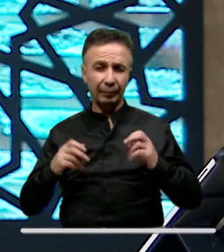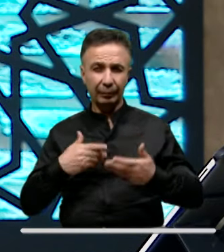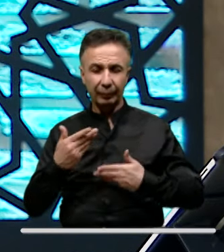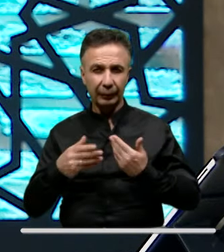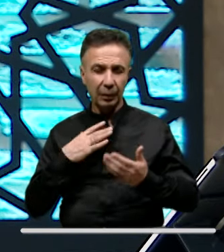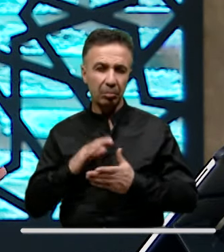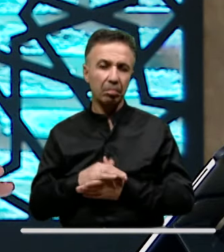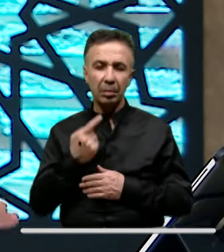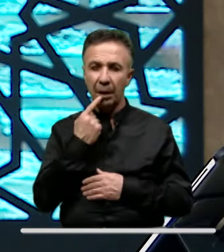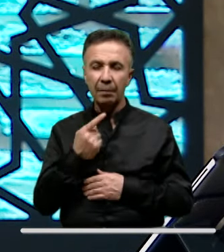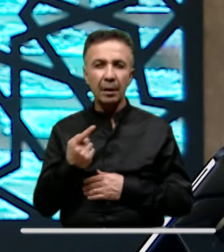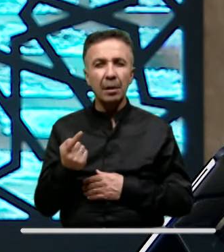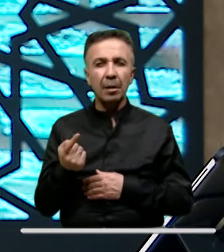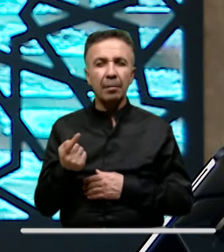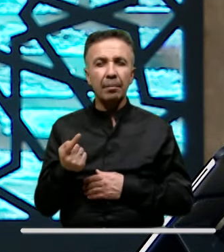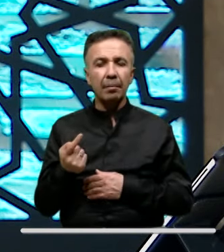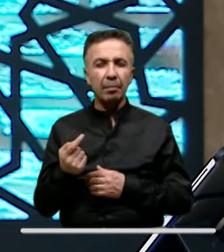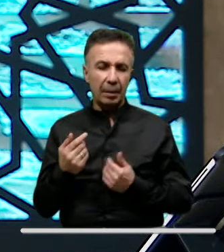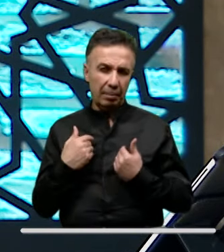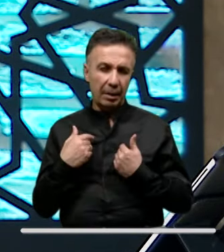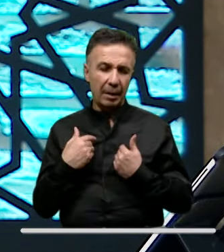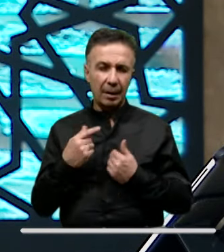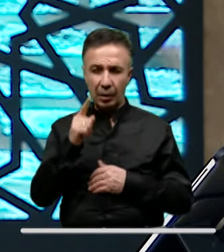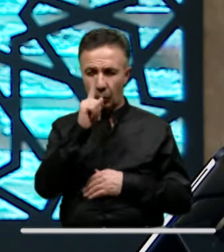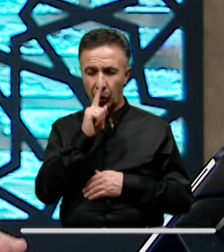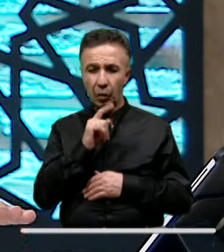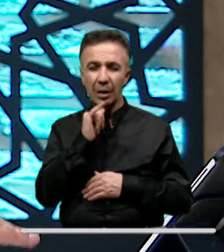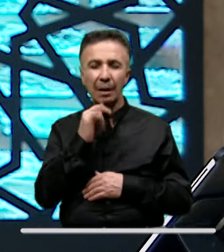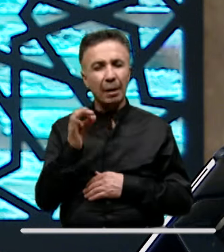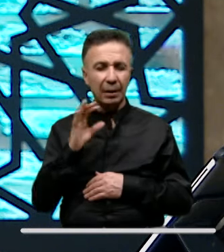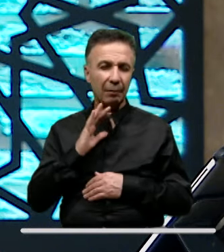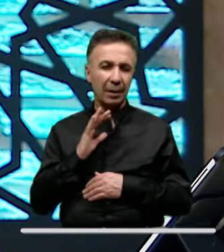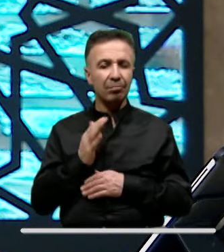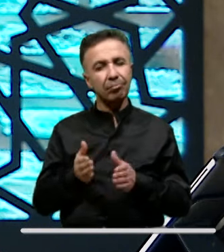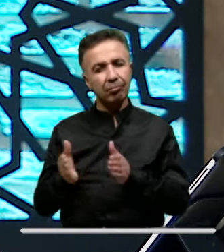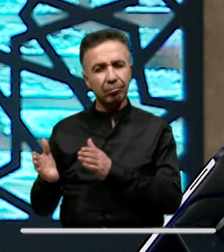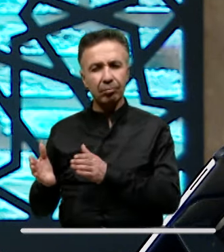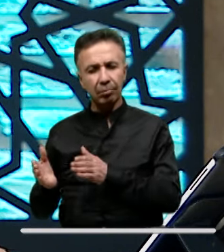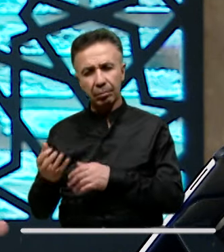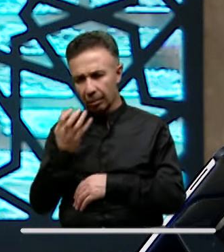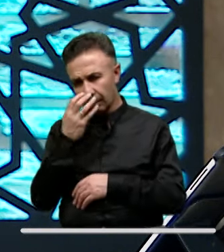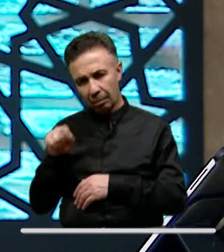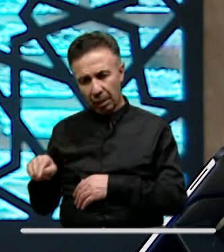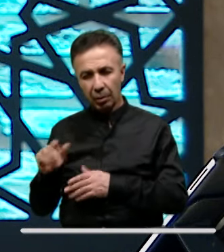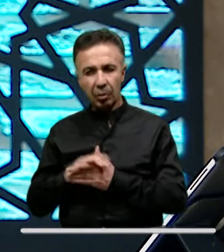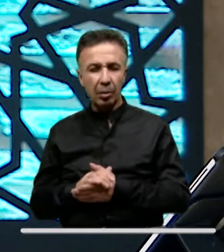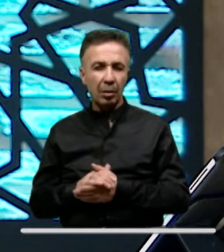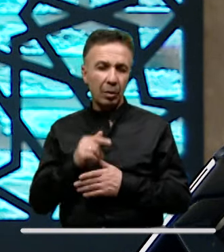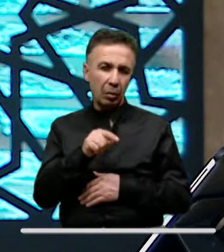hocam. Diyelim ki elimizde 100 gram altınımız var. Şurada duruyor. Burada da şöyle